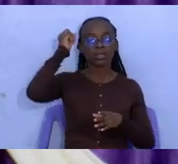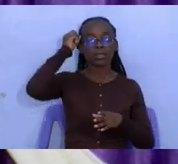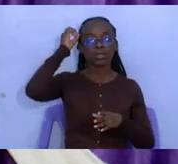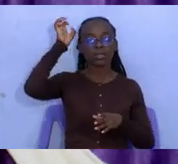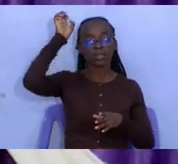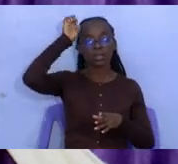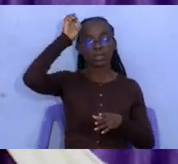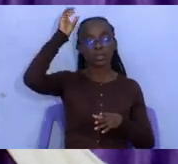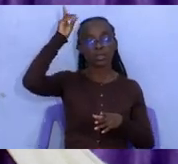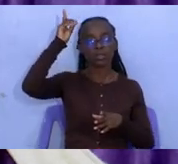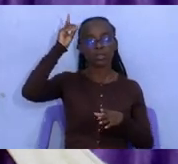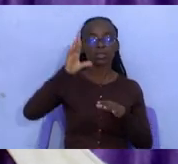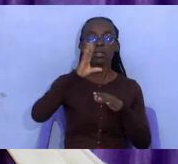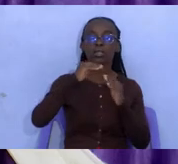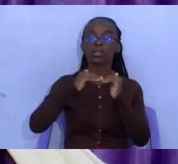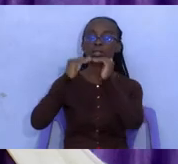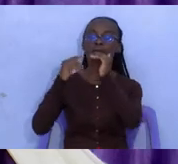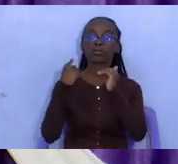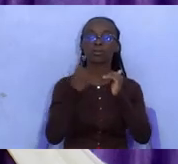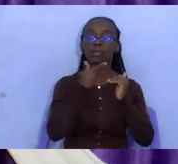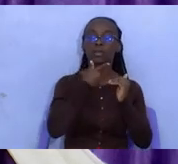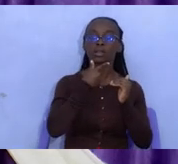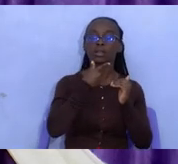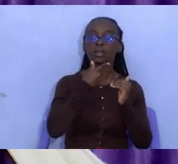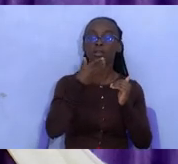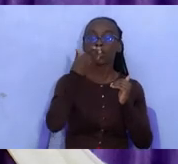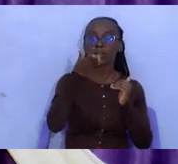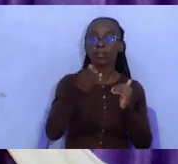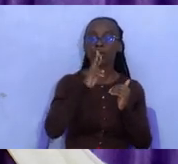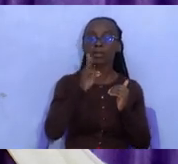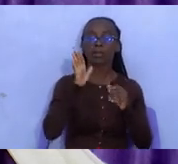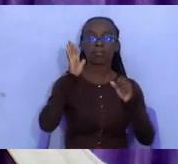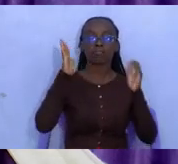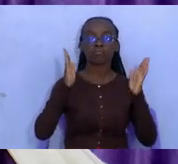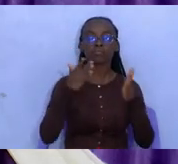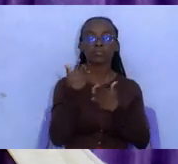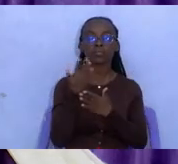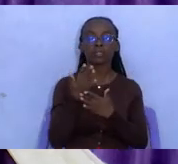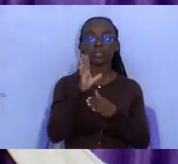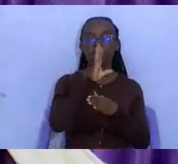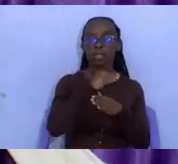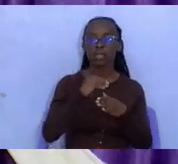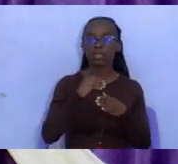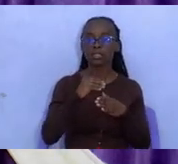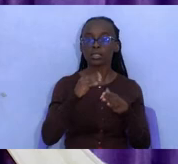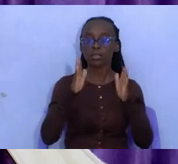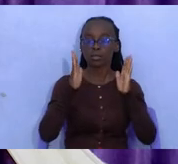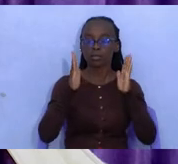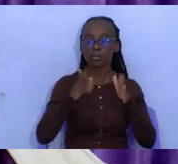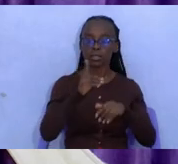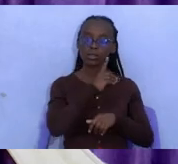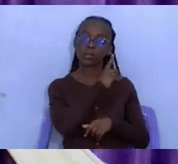wametegemea tajriba ile wako nayo. Wengi wametegemea vitu vikubwa na wengi wametegemea hata their personal